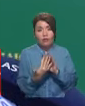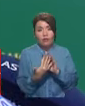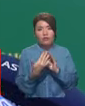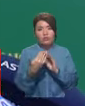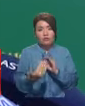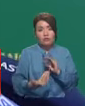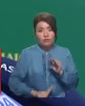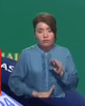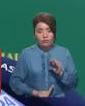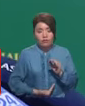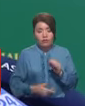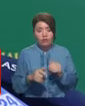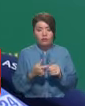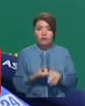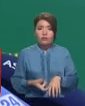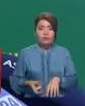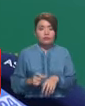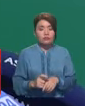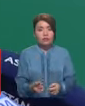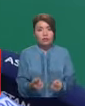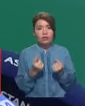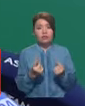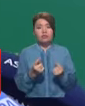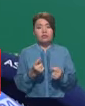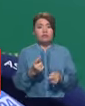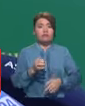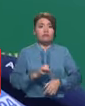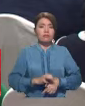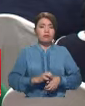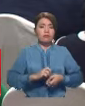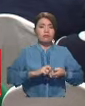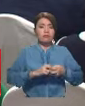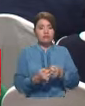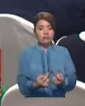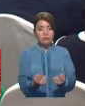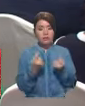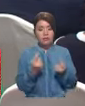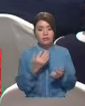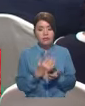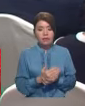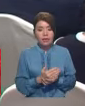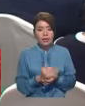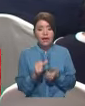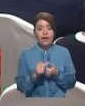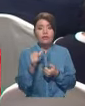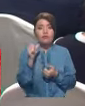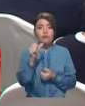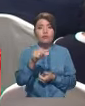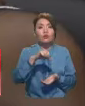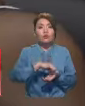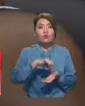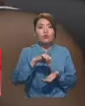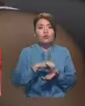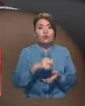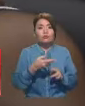местностях. Это очень большой такой наболевший вопрос. Особенно участников слета